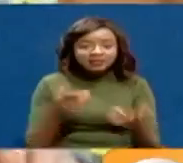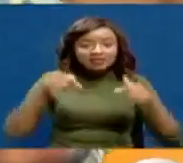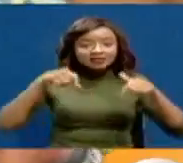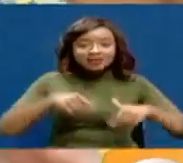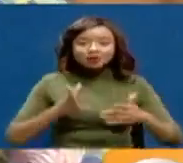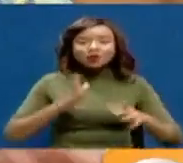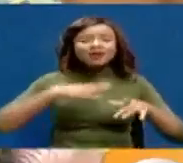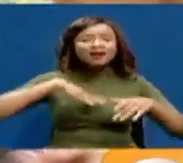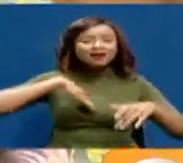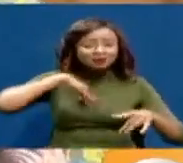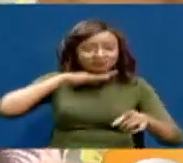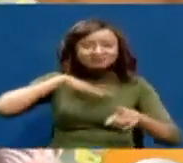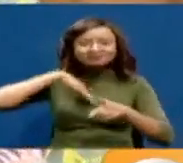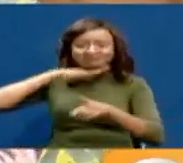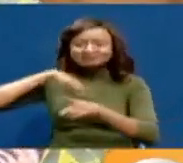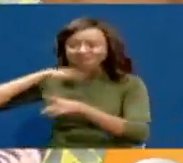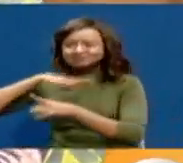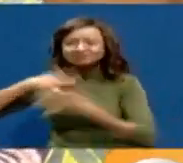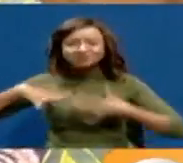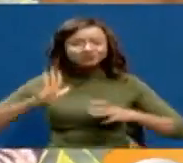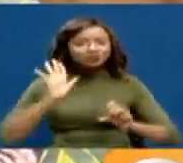wazika wananchi wao